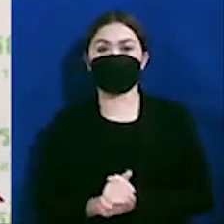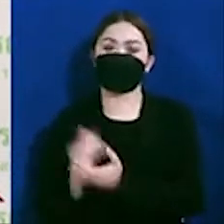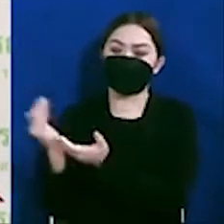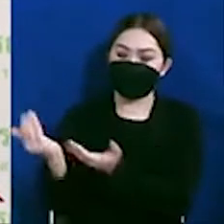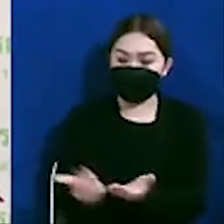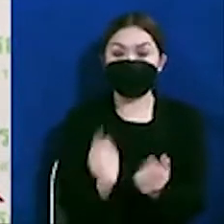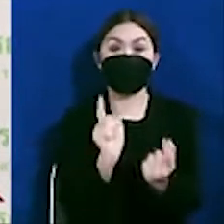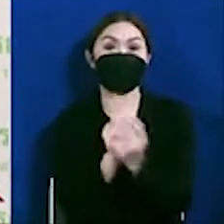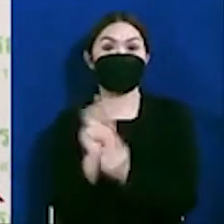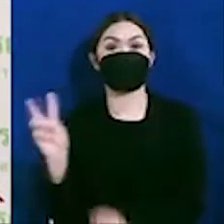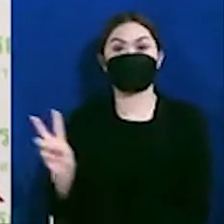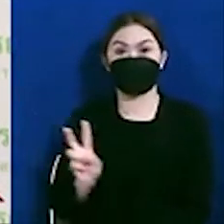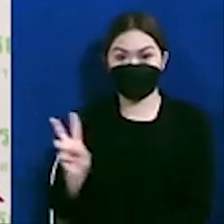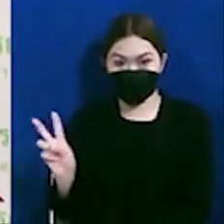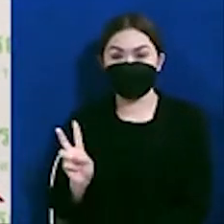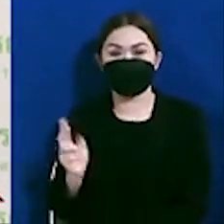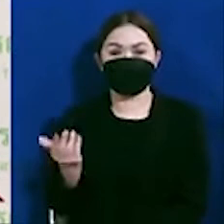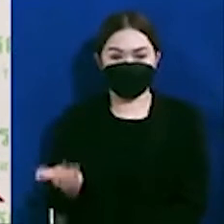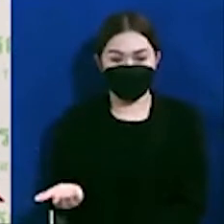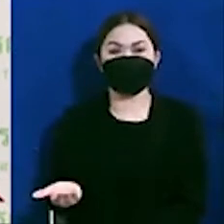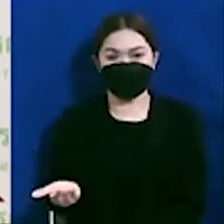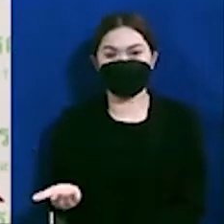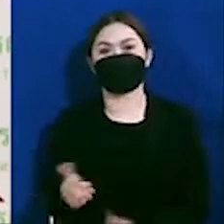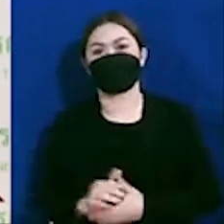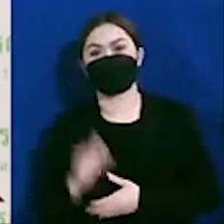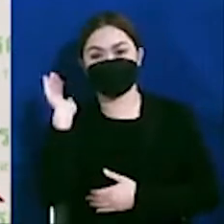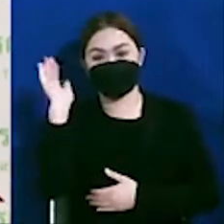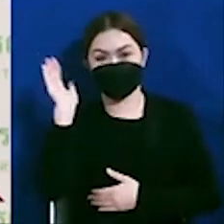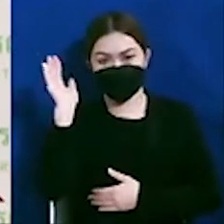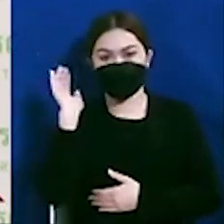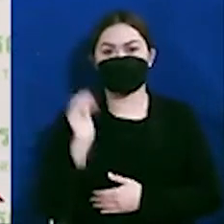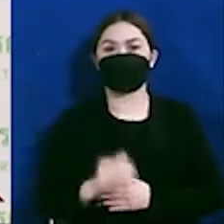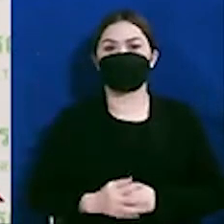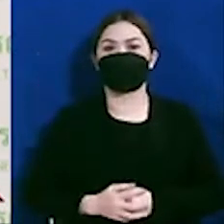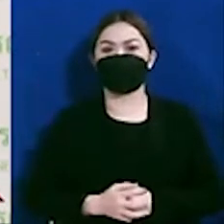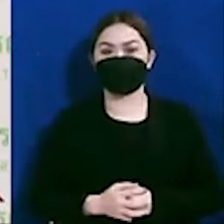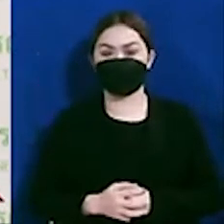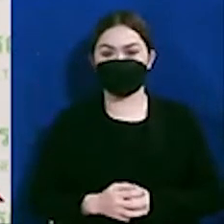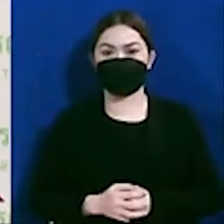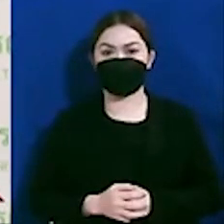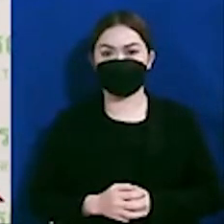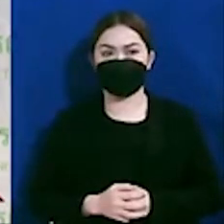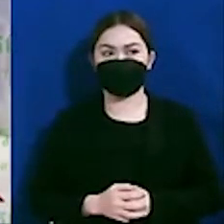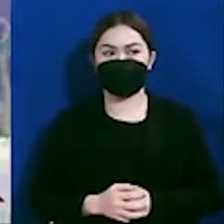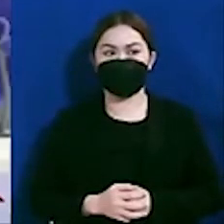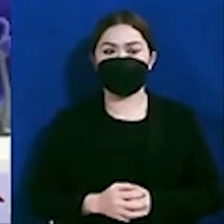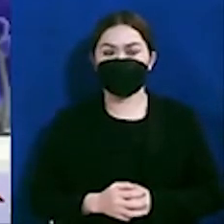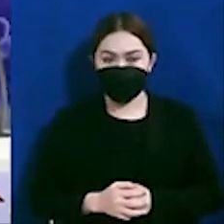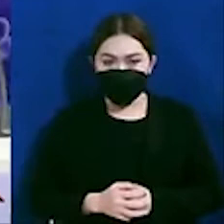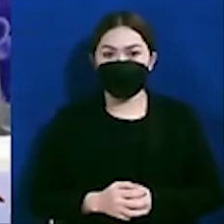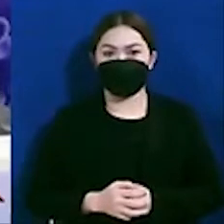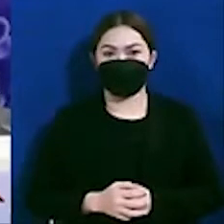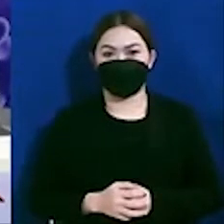เชิญพบกับท่านสมศักดิ์อรรฆศิลป์และท่านธเรศกรัษนัยรวิวงศ์เลยครับอ่ะนะครับเขาเชิญ